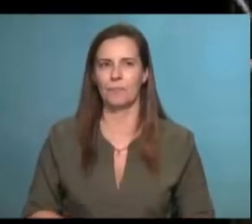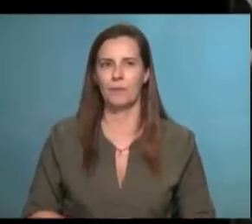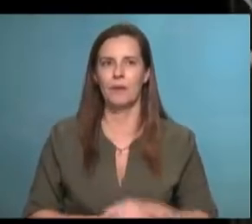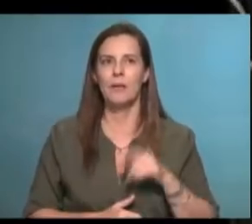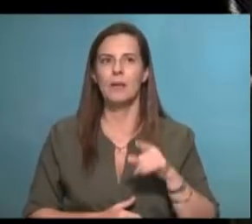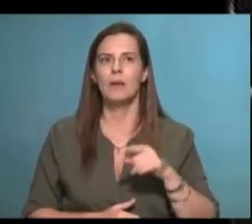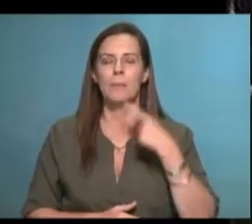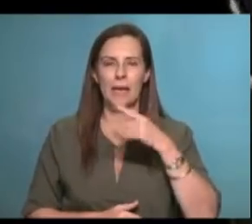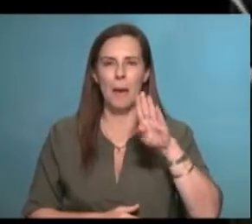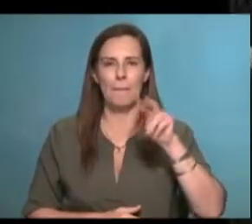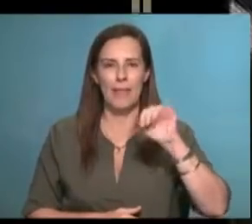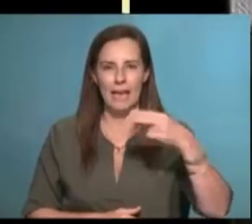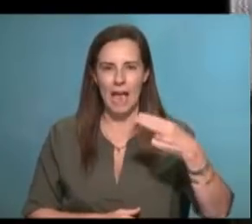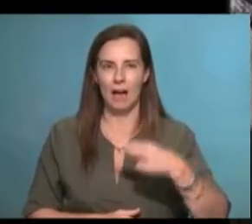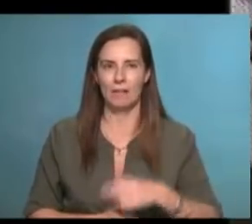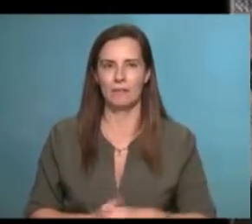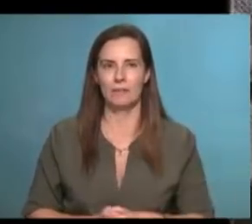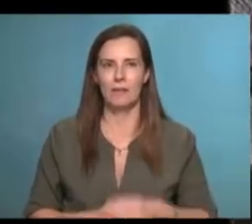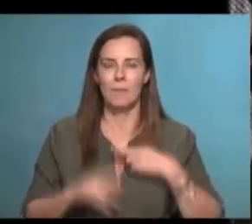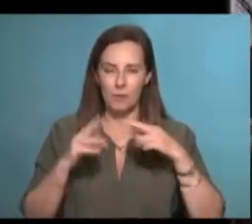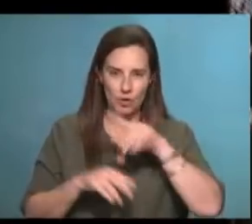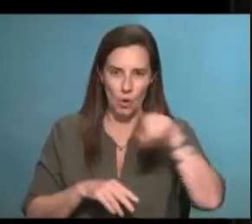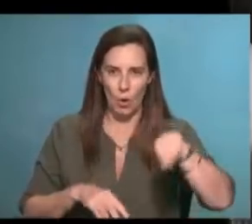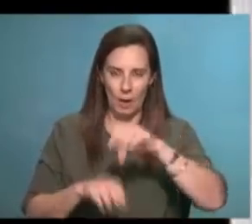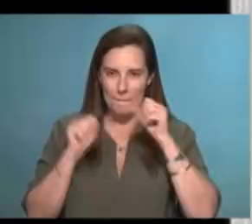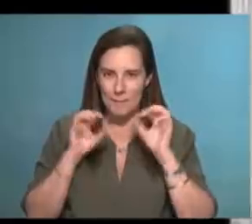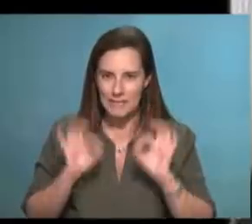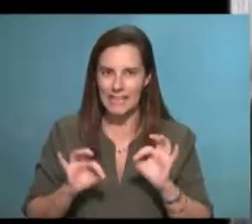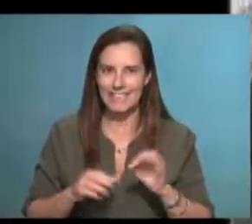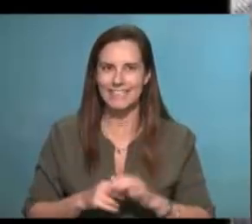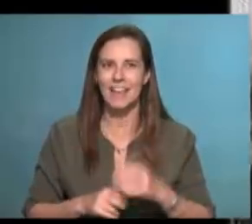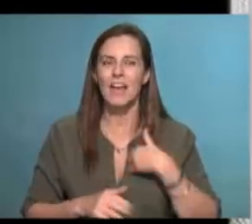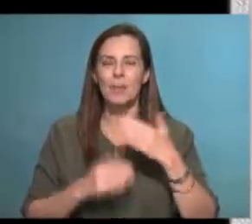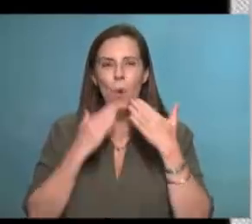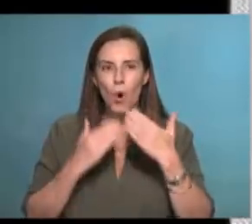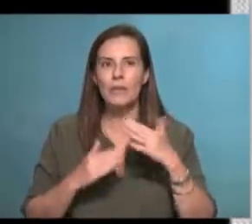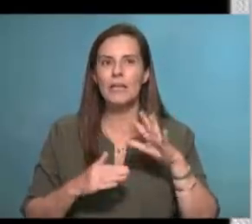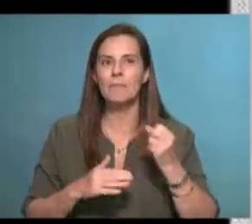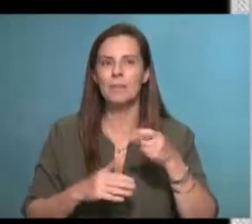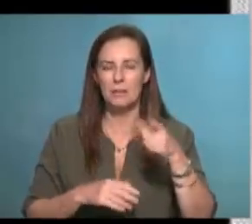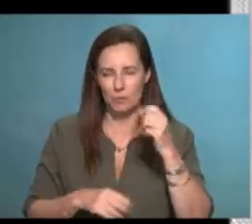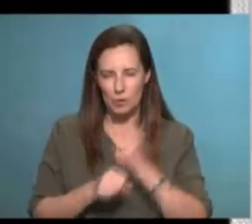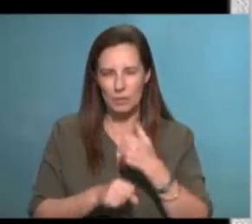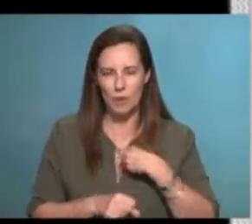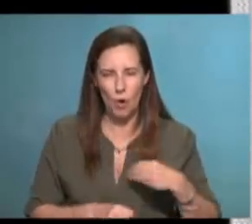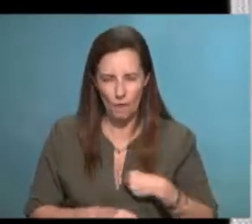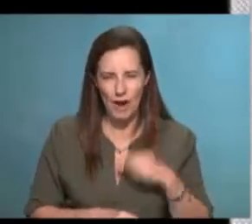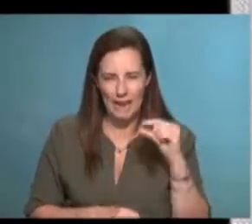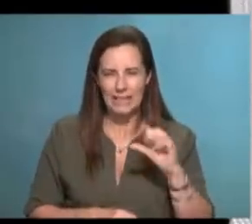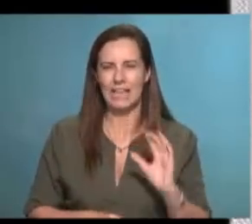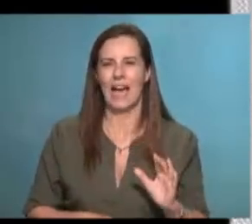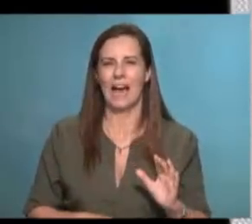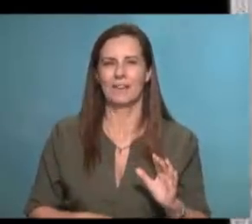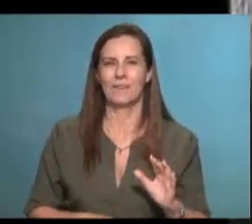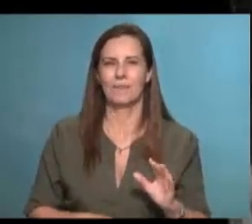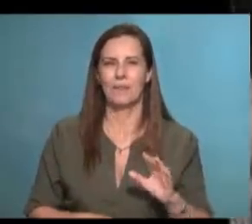מדבר אליכם, מקווה שאתם כולכם בסדר. הייתי מודה לכם מאוד אם הייתם עושים לי טובה קטנה,